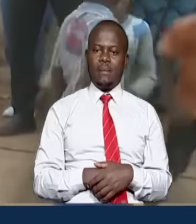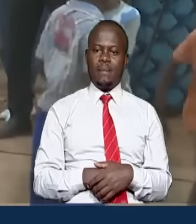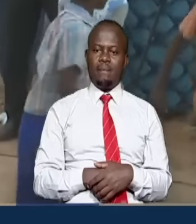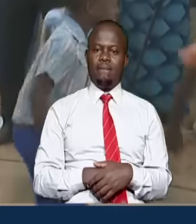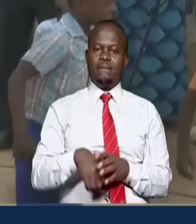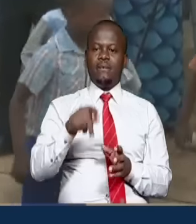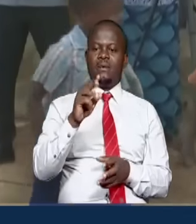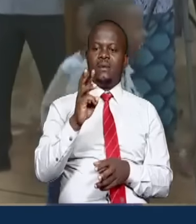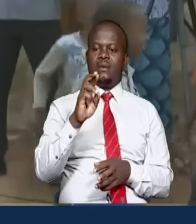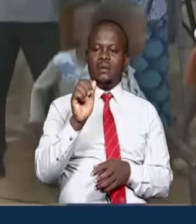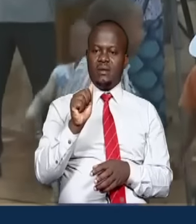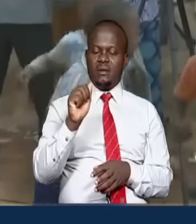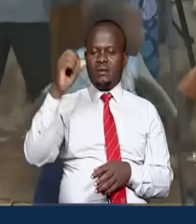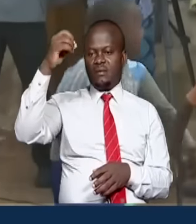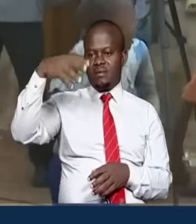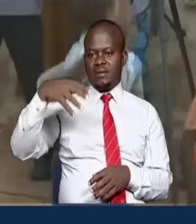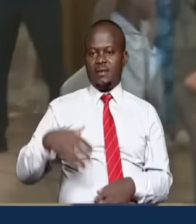Kwizera John Patrick, i Kigali.